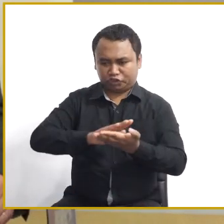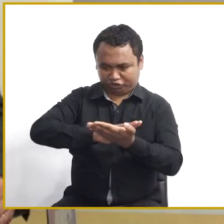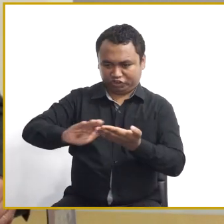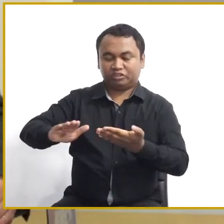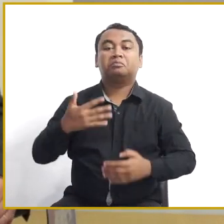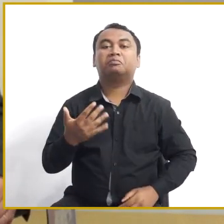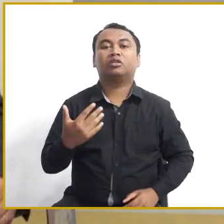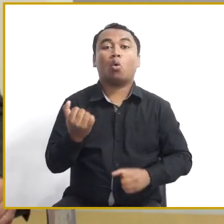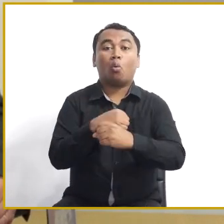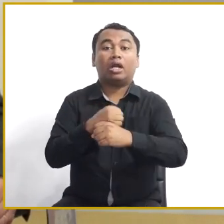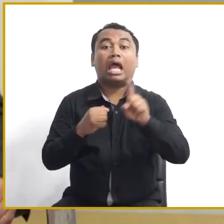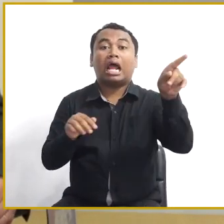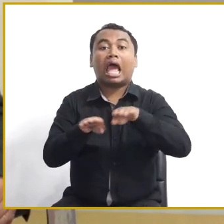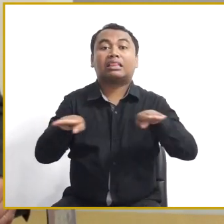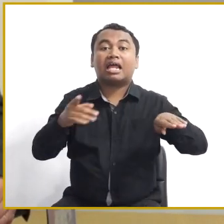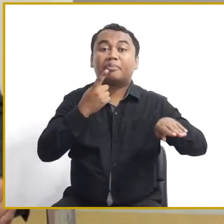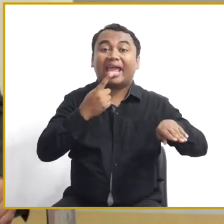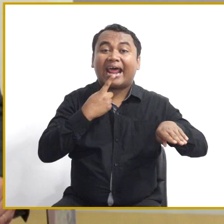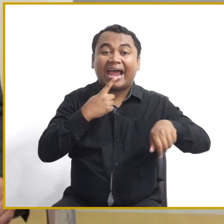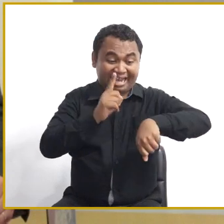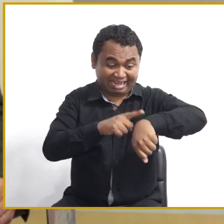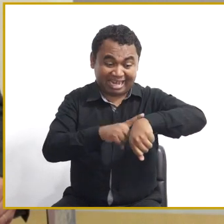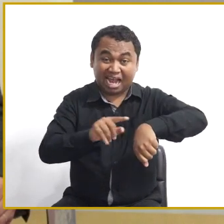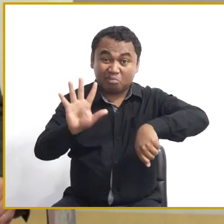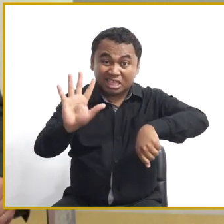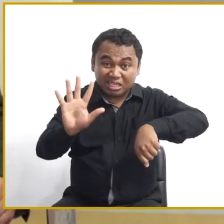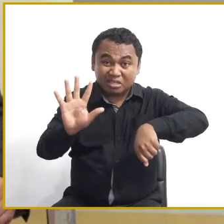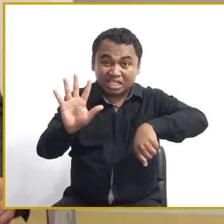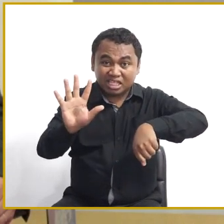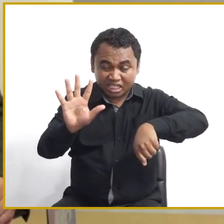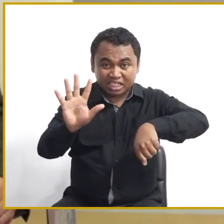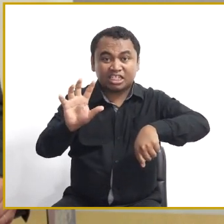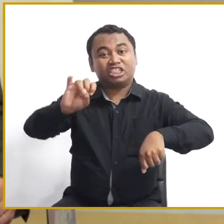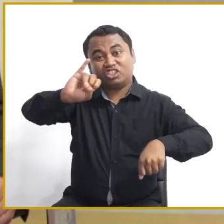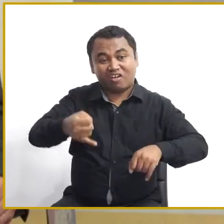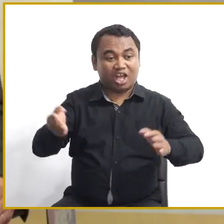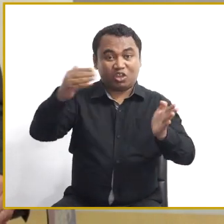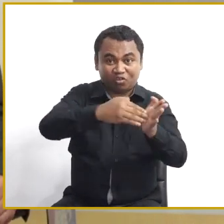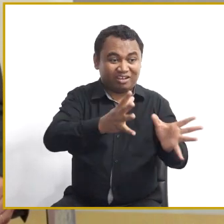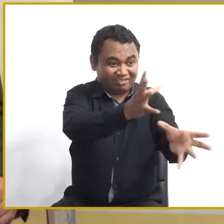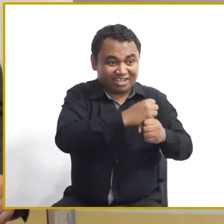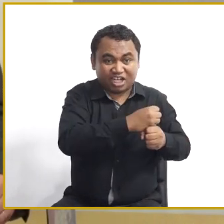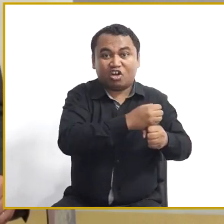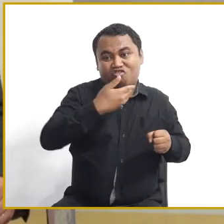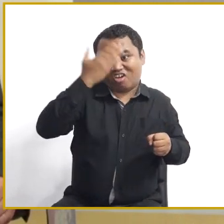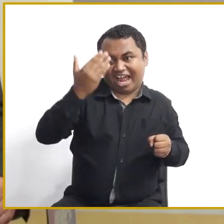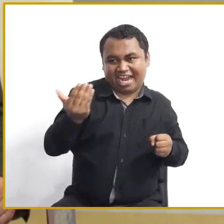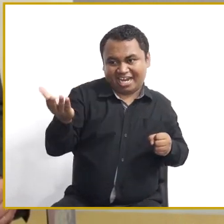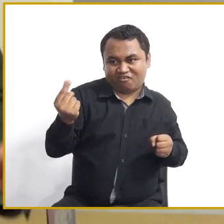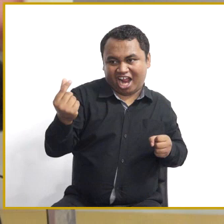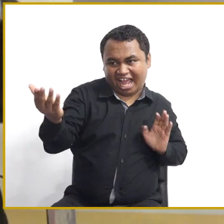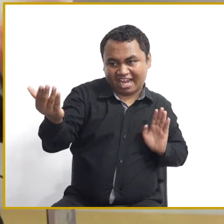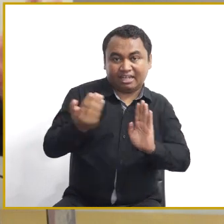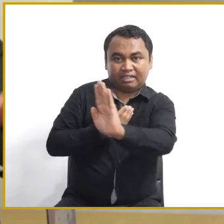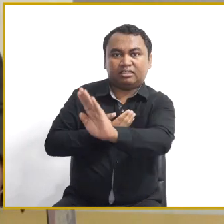ve Abrahama Razafy andiny misy kidnapinina? Dia nahoana ny manodidiny eo